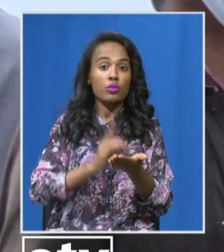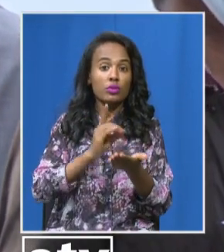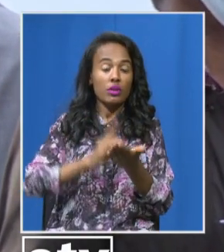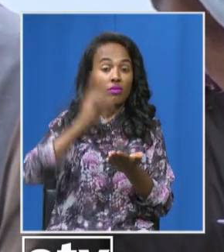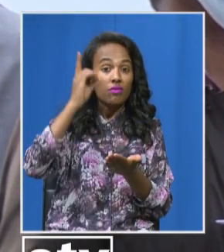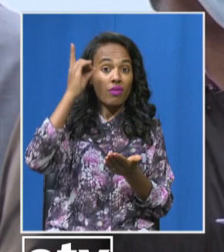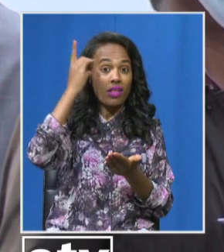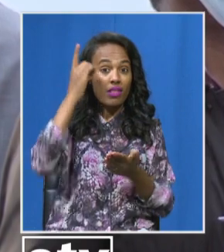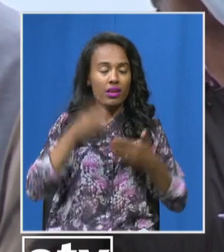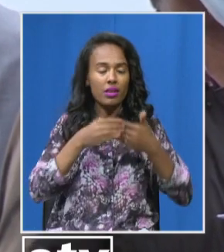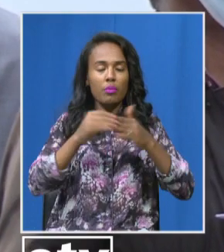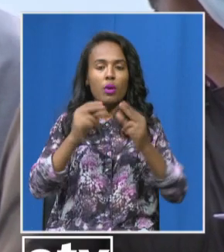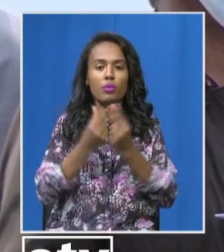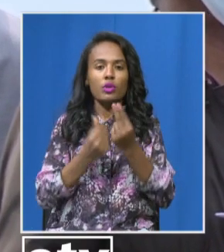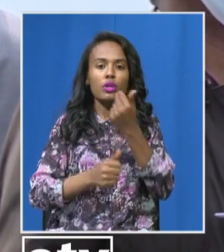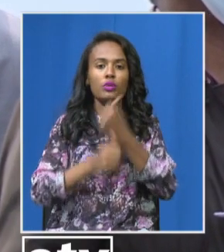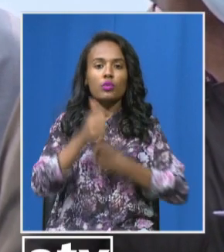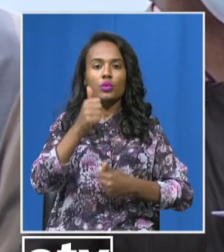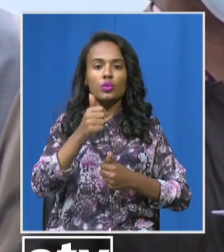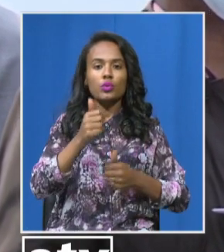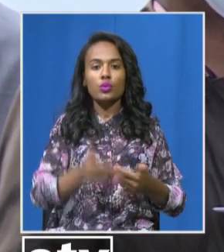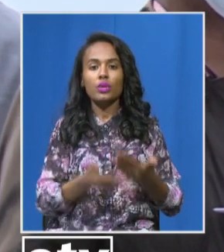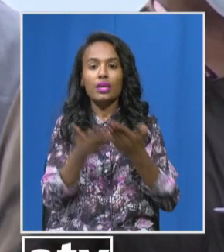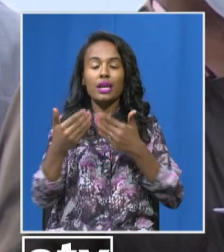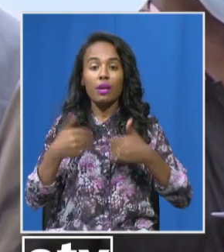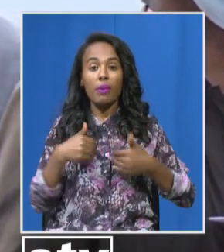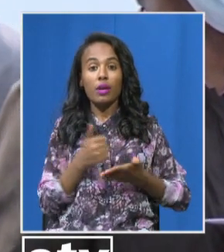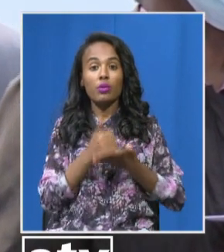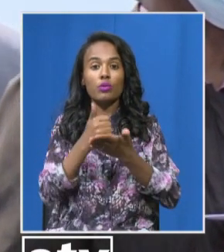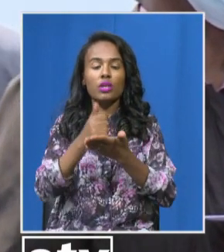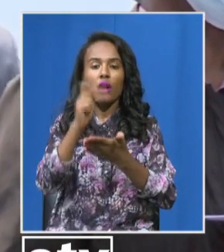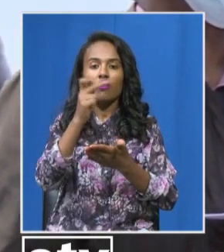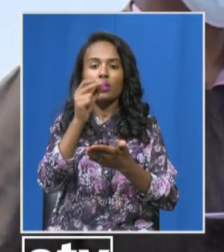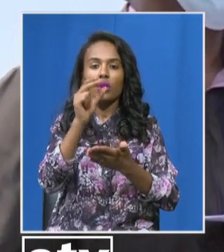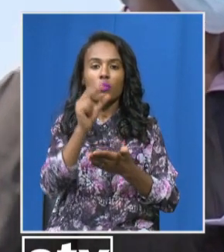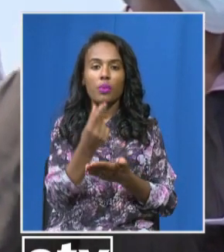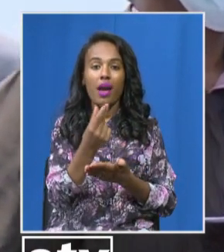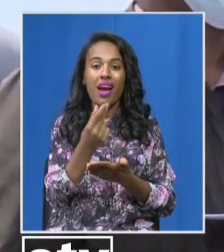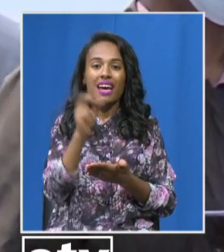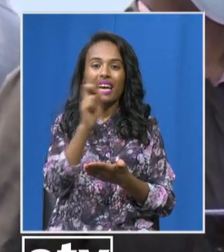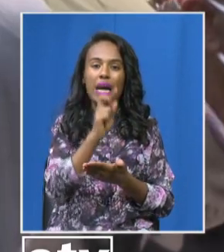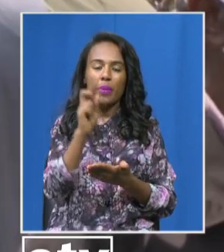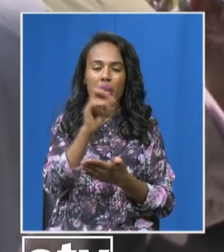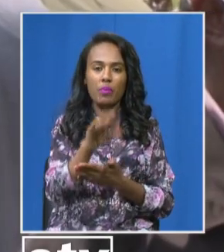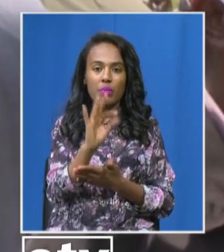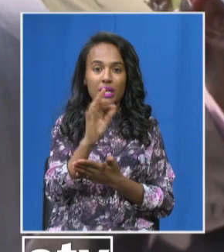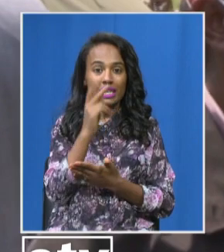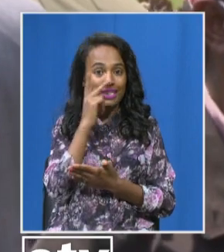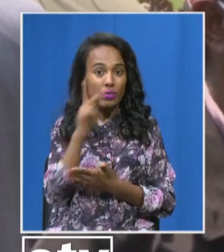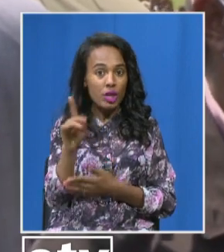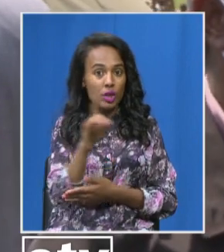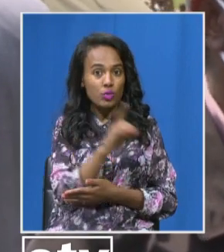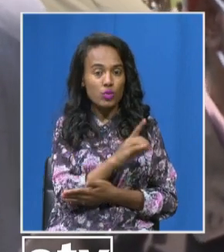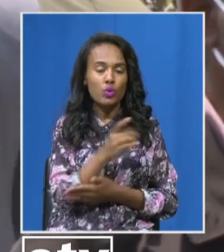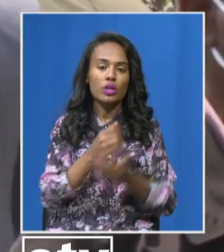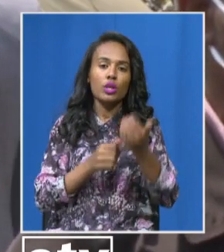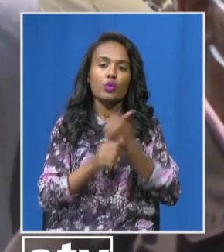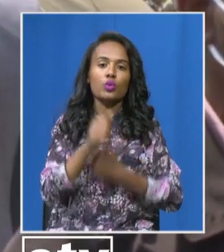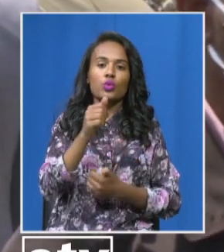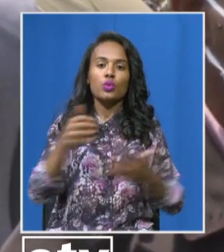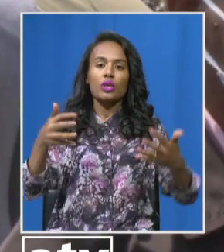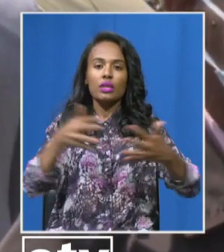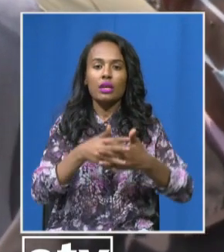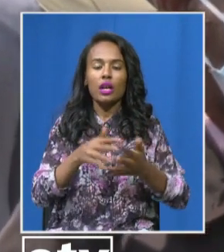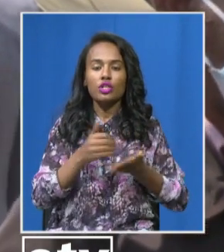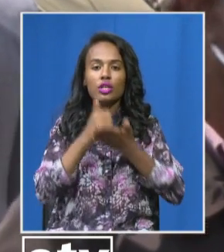ደፍሮ የተመራው ቡድን ለተጎጂዎቹ እየቀረበ ያለውን ድጋፍ በደምቢያ ወረዳ ቸራ ቀበሌ በመገኘት የተመለከቱ ሲሆን ለተጎጂዎቹ